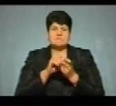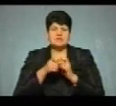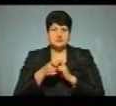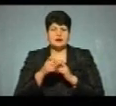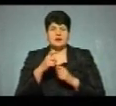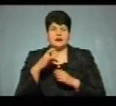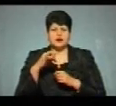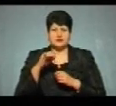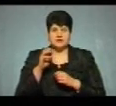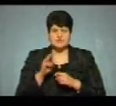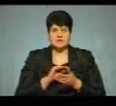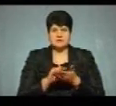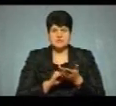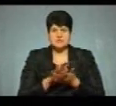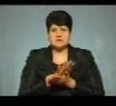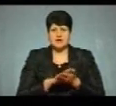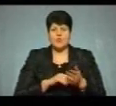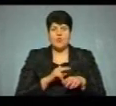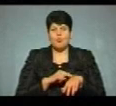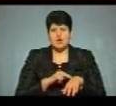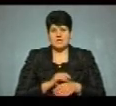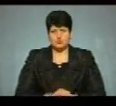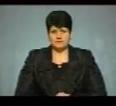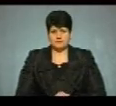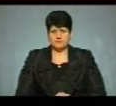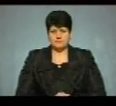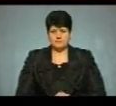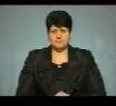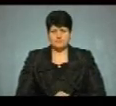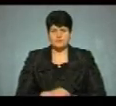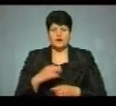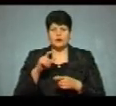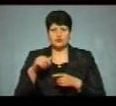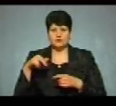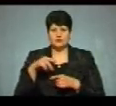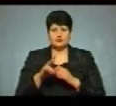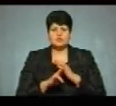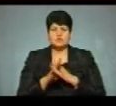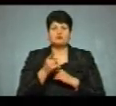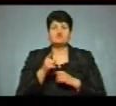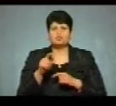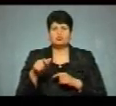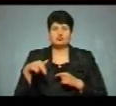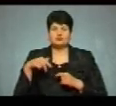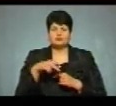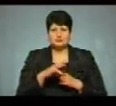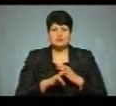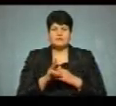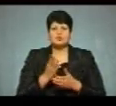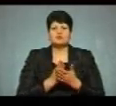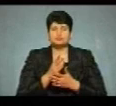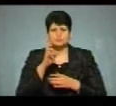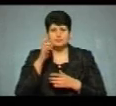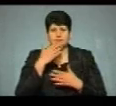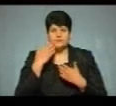Віра Чиж каже, написала заяву у поліцію. От кажу, люди йдуть до церкви. Чого то нині люди йдуть до церкви, як нині не служиться?